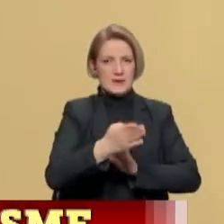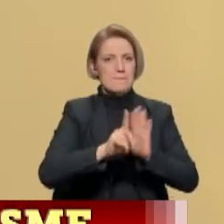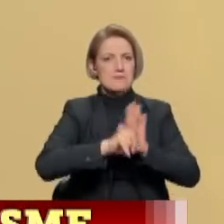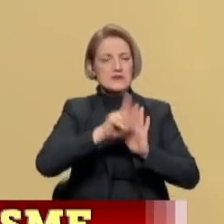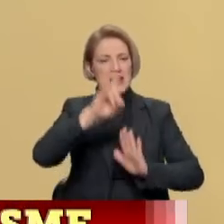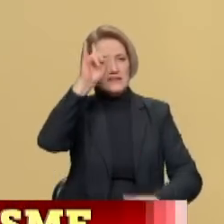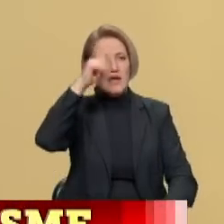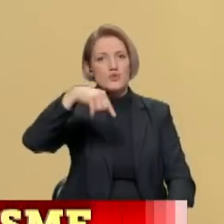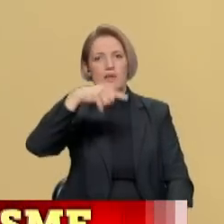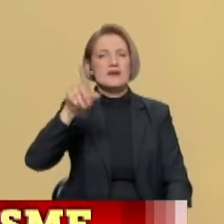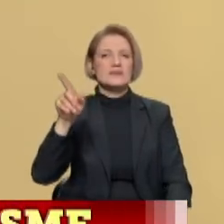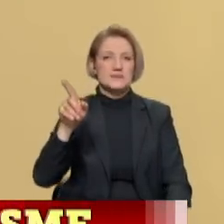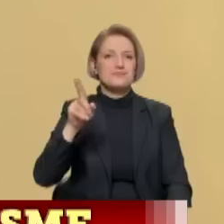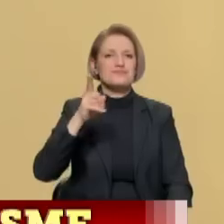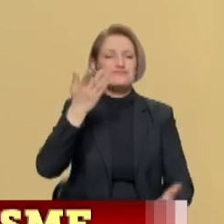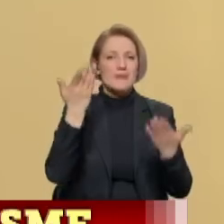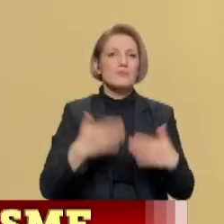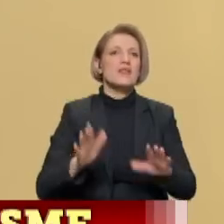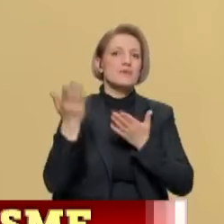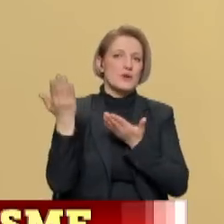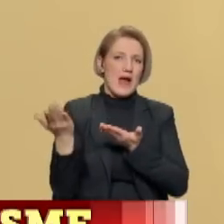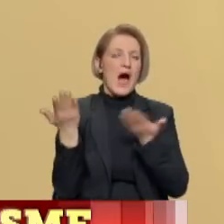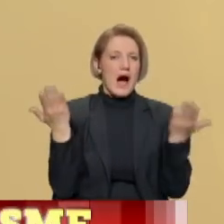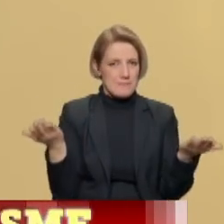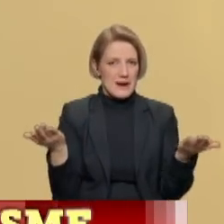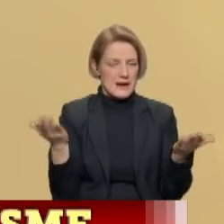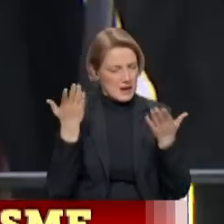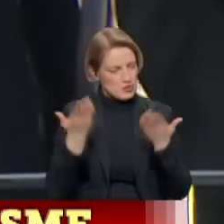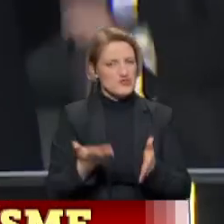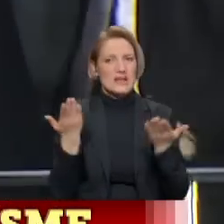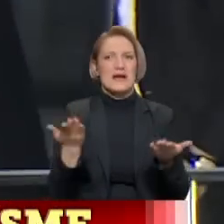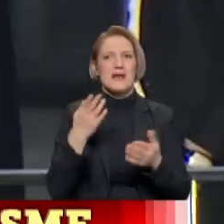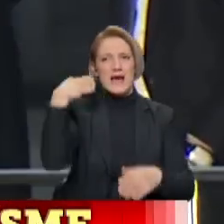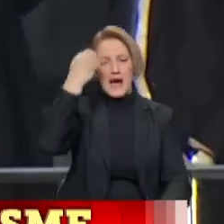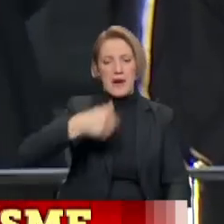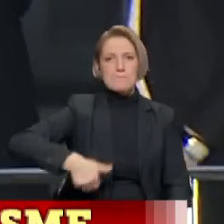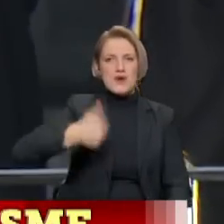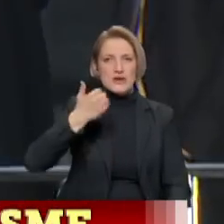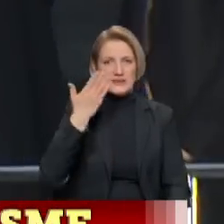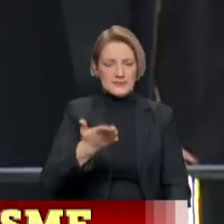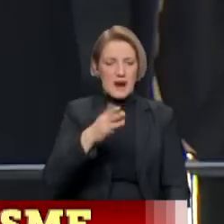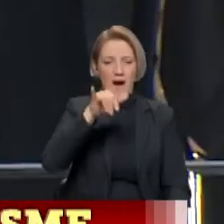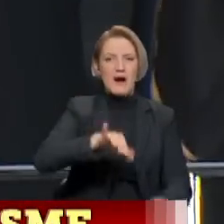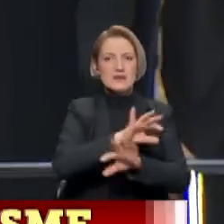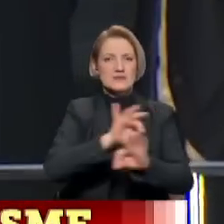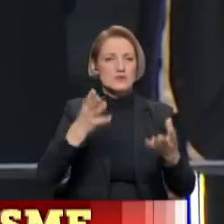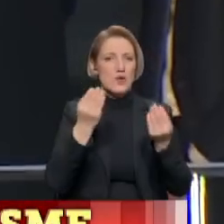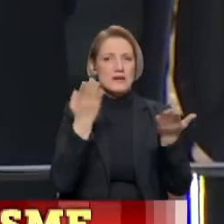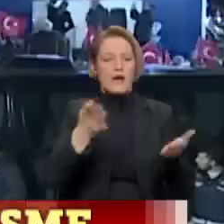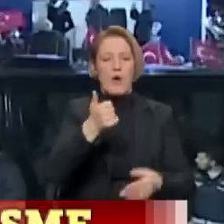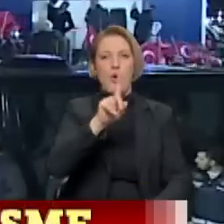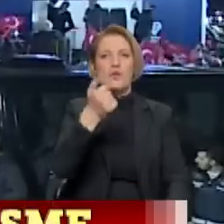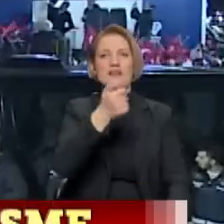başarılarını kıskanıyorlar. Hazmedemiyorlar ama hazmedecekler. Ekrem Başkan'ın haksızlığa uğraması, 16